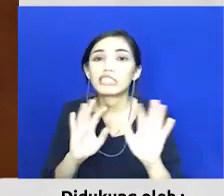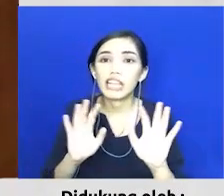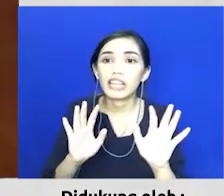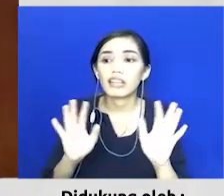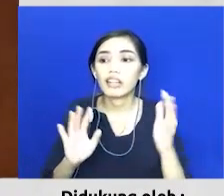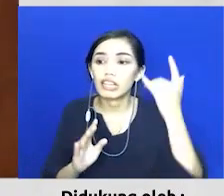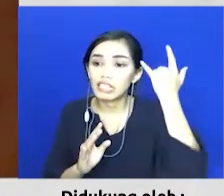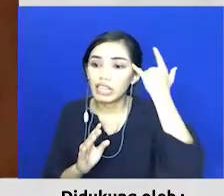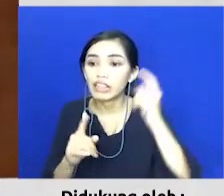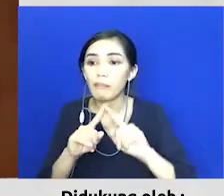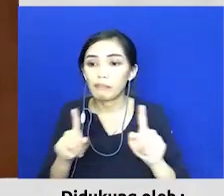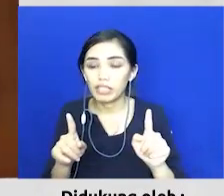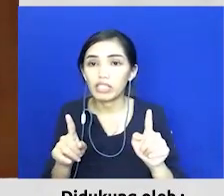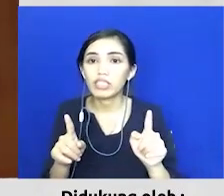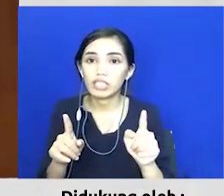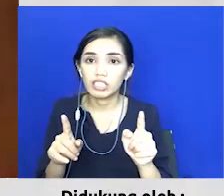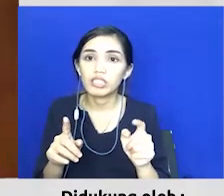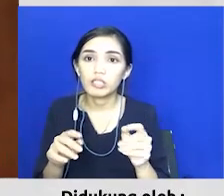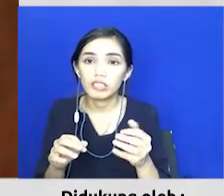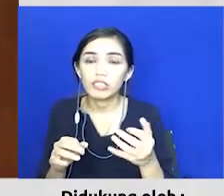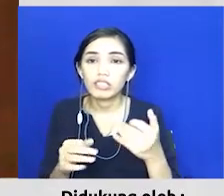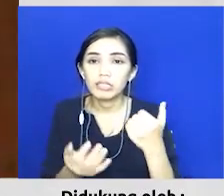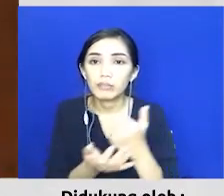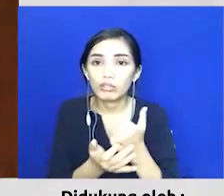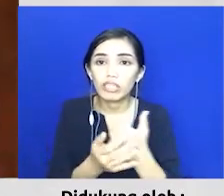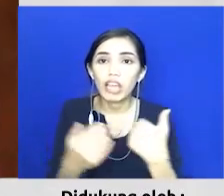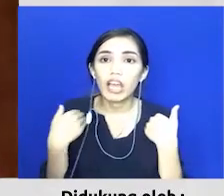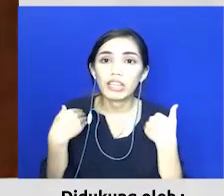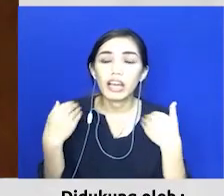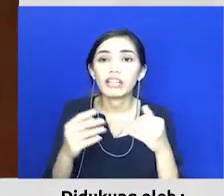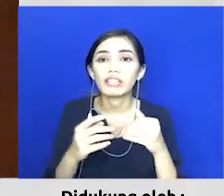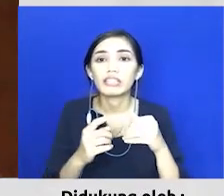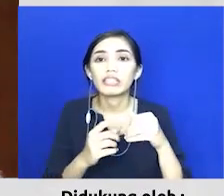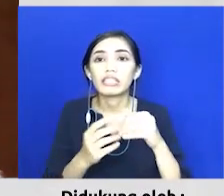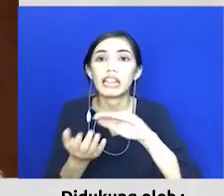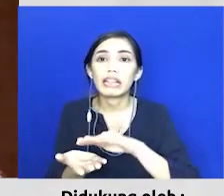melihat secara politis makin disensor dan segala macamnya. Tapi